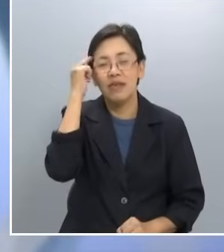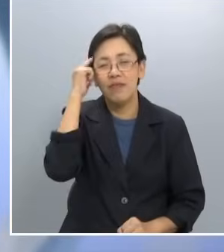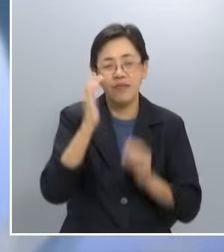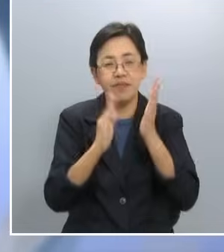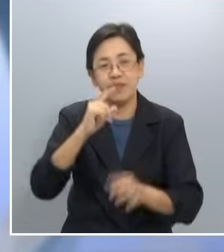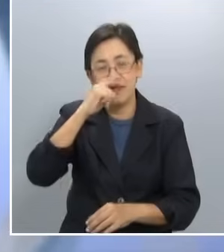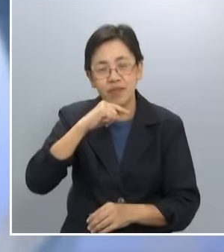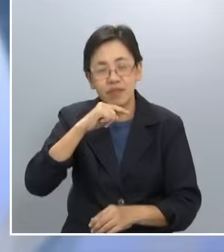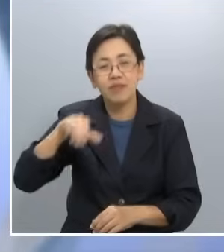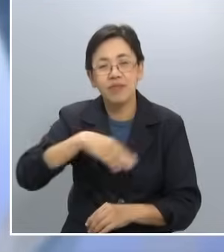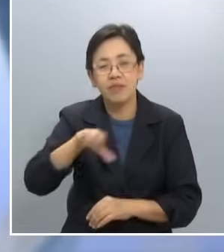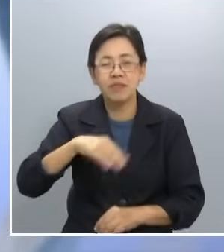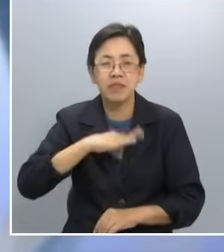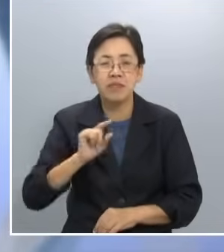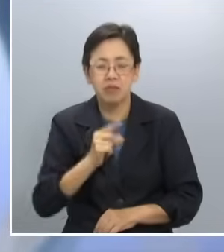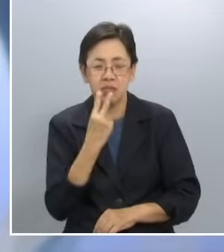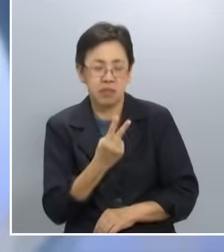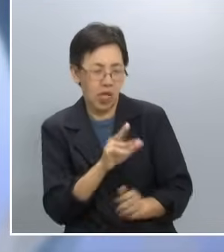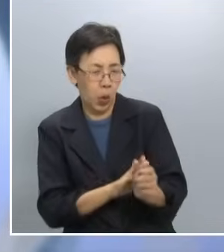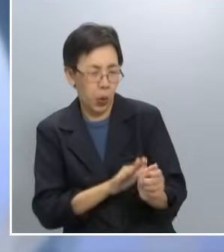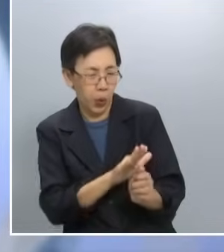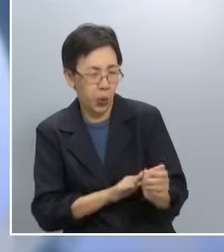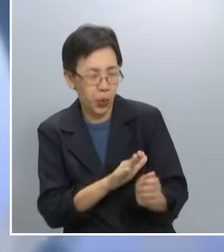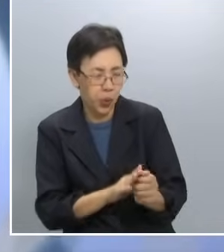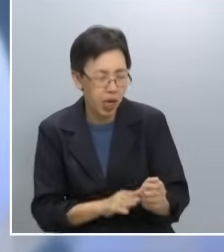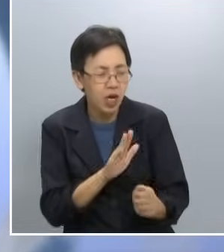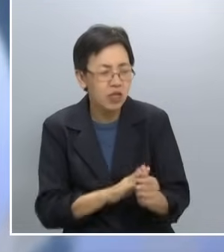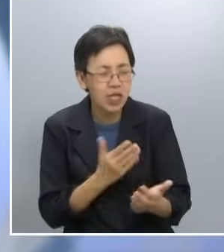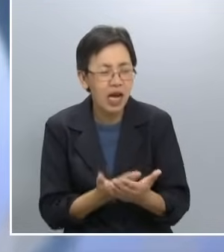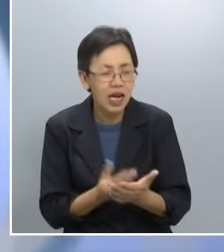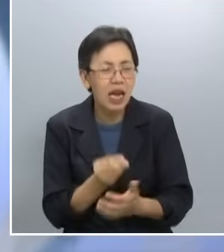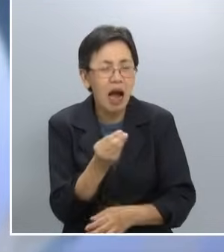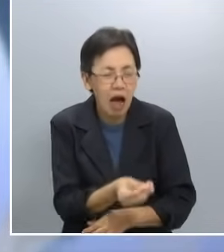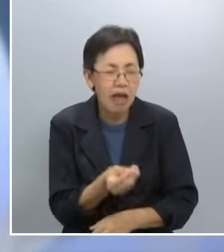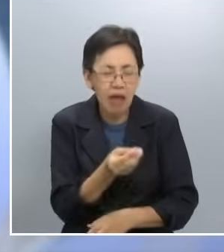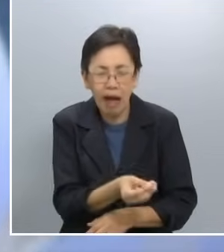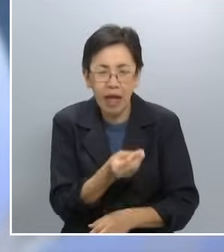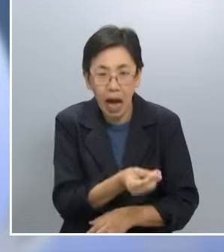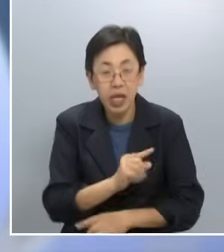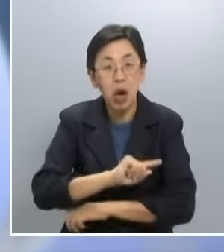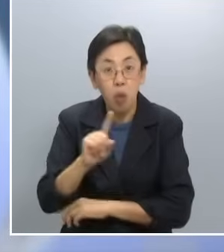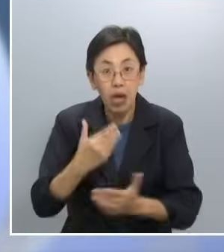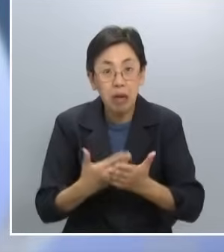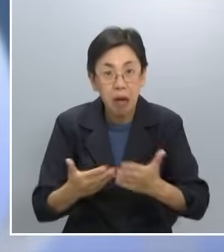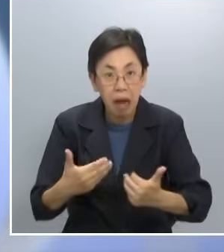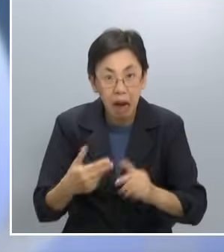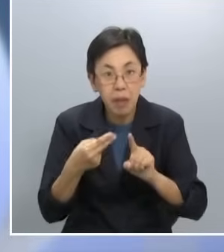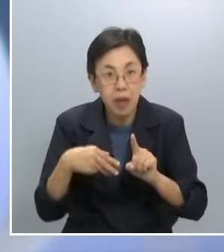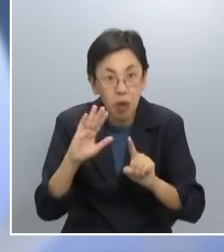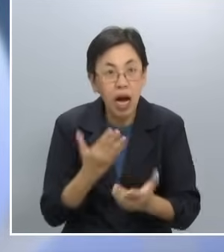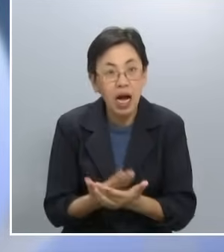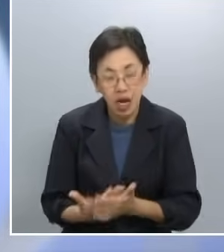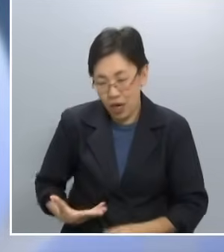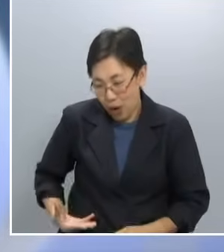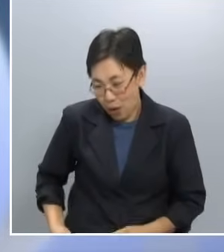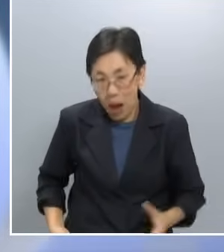หลายๆคนก็จะมีความรู้สึกว่าพอเห็นแล้วก็สงสารก็จะให้รายได้เถึงเยอะไงคะวันนึงเป็นหมื่นเราให้เค้าไปนี่เงินในกระเป๋าเราน้อยกว่าเค้า